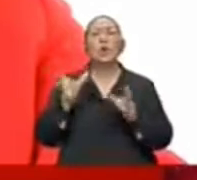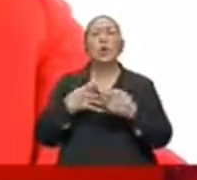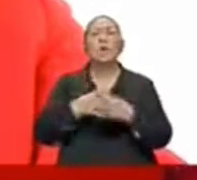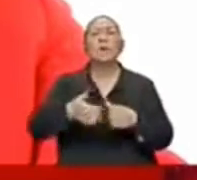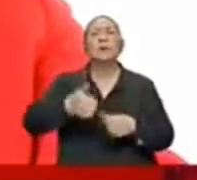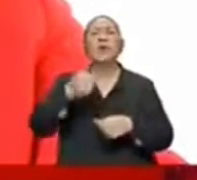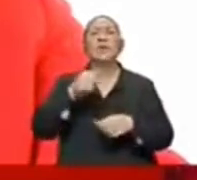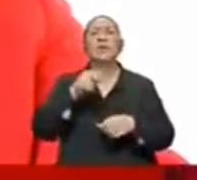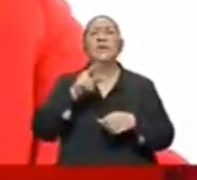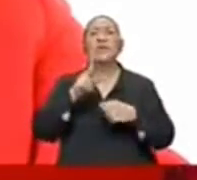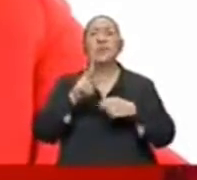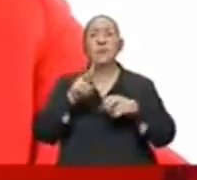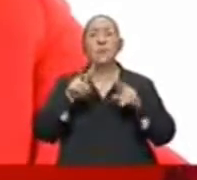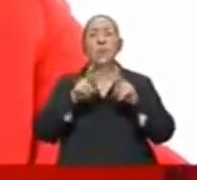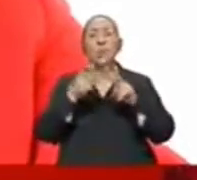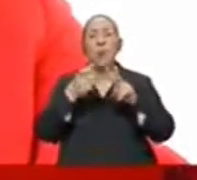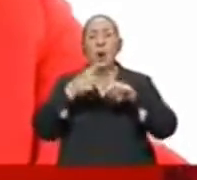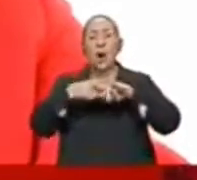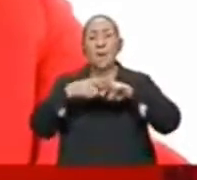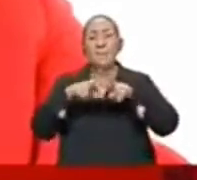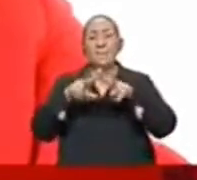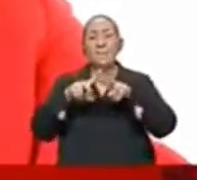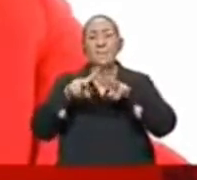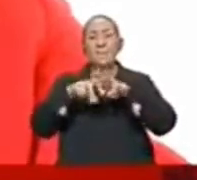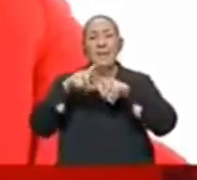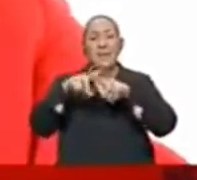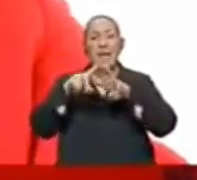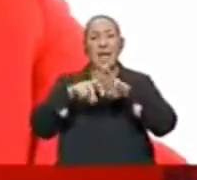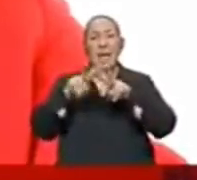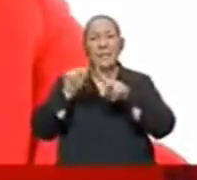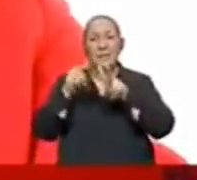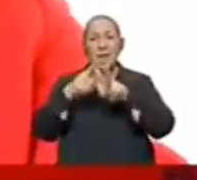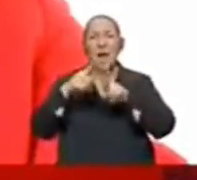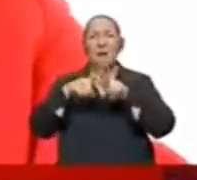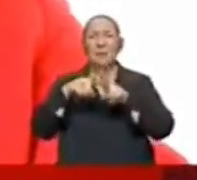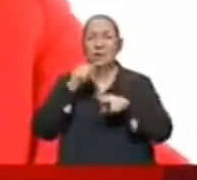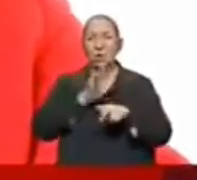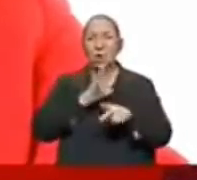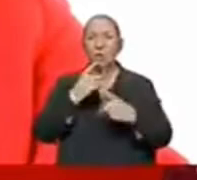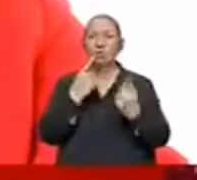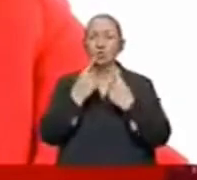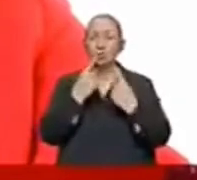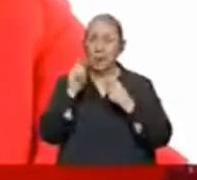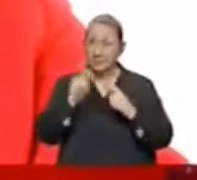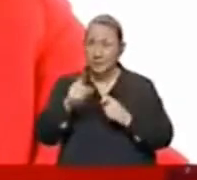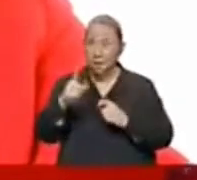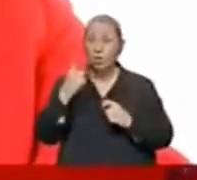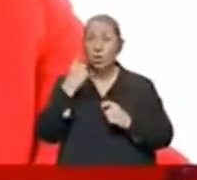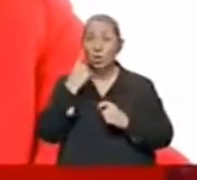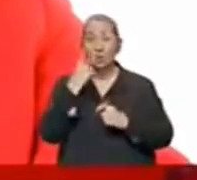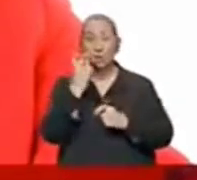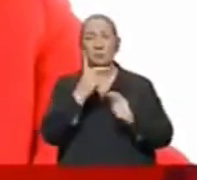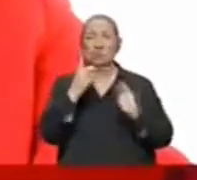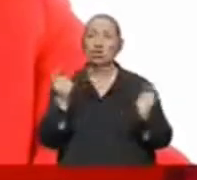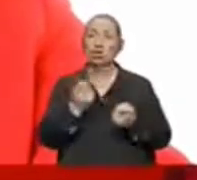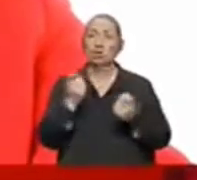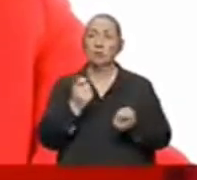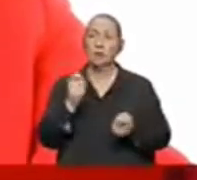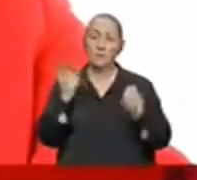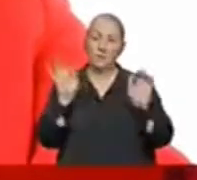başkan vekili Sayın Muhammed Emin Akbaşoğlu'yla da bir görüşmemiz olmuştu ve hükümetimiz tarafından bir